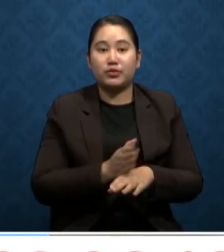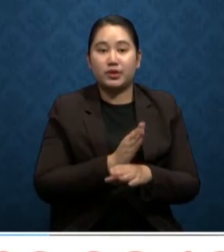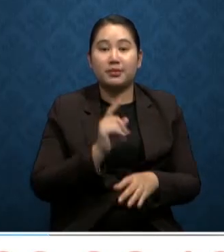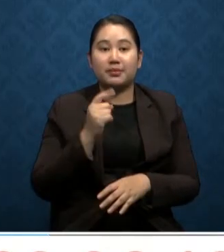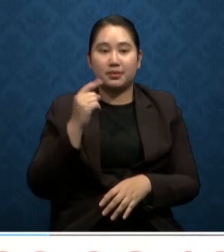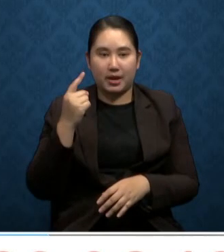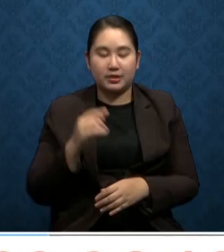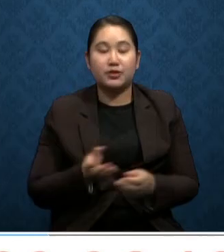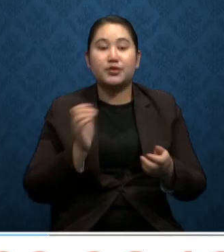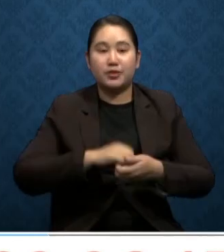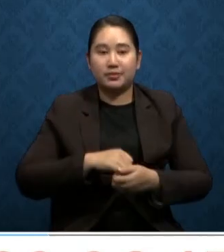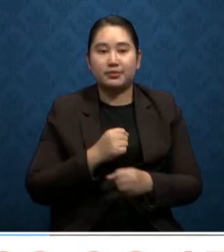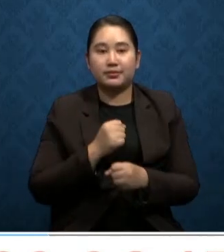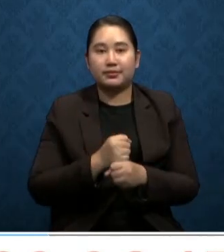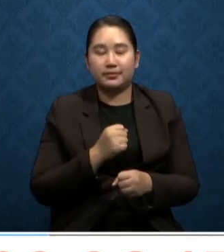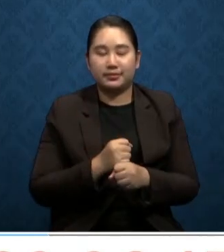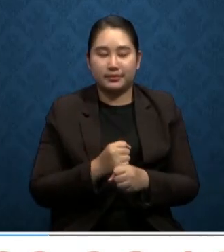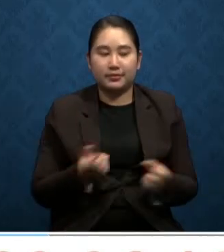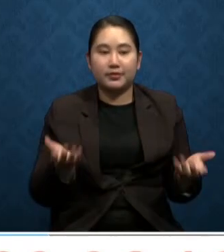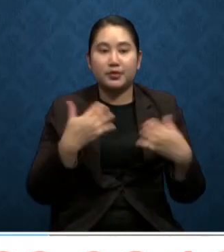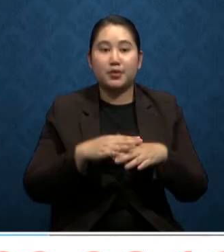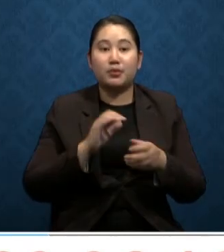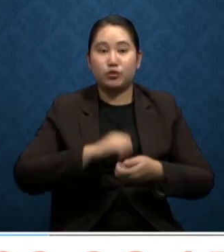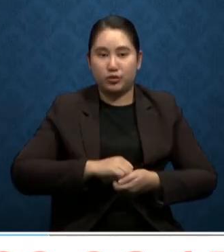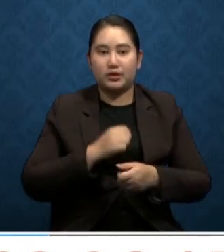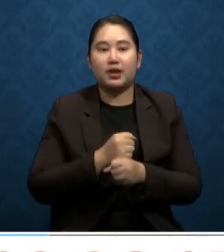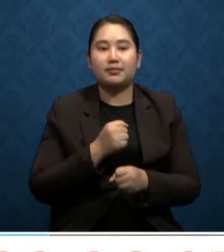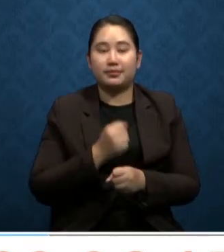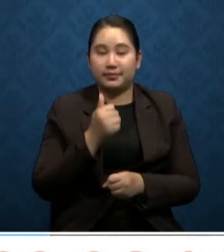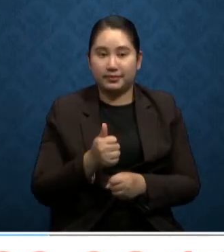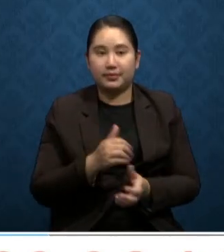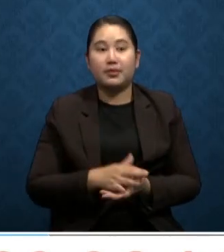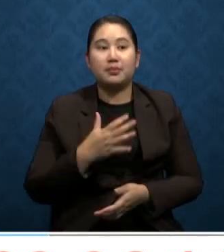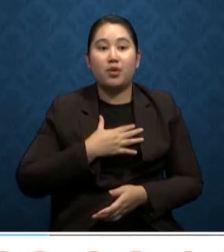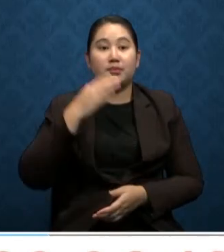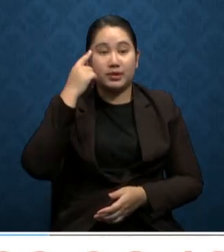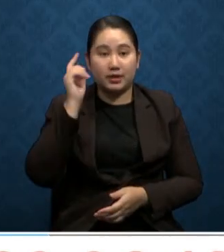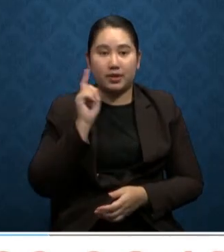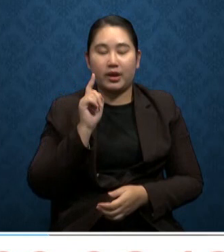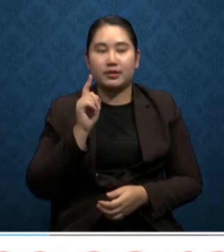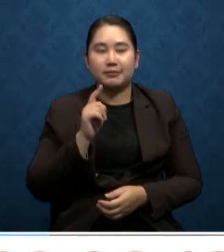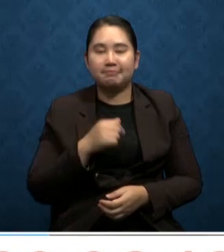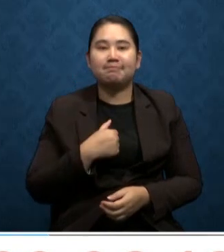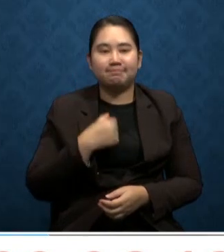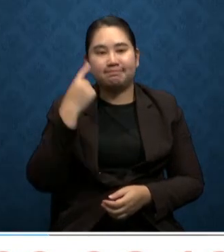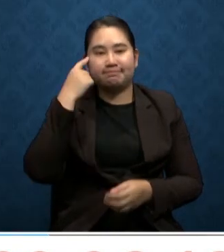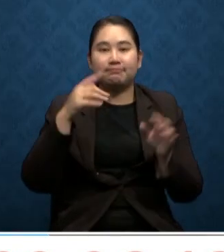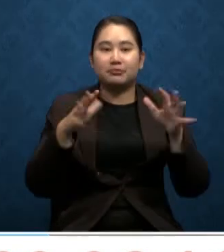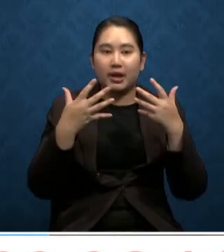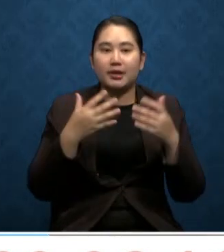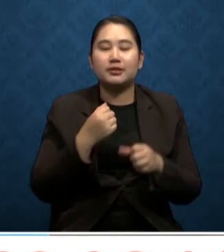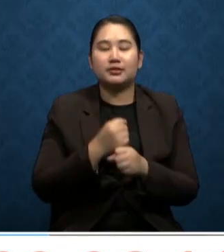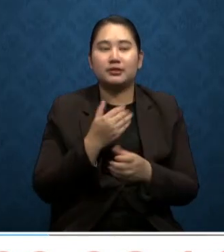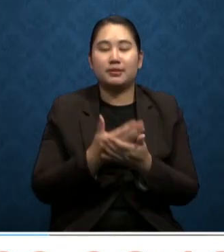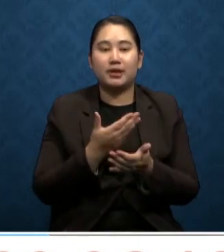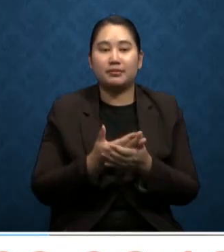นวัตกรรมที่ผู้ประกอบการมาร่วมทุนกับววซึ่งตรงนี้ผมถือว่าเราจะสามารถเพิ่มผลผลิตและรายได้ให้